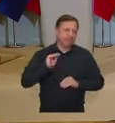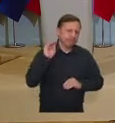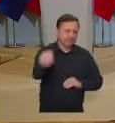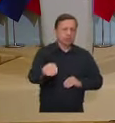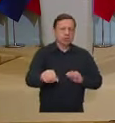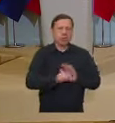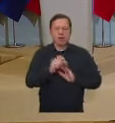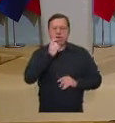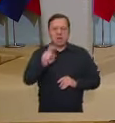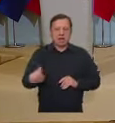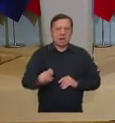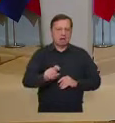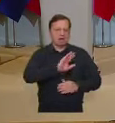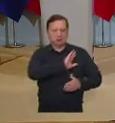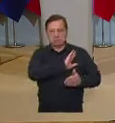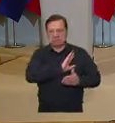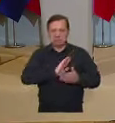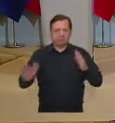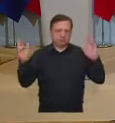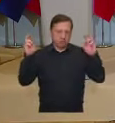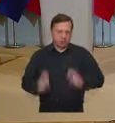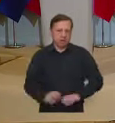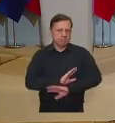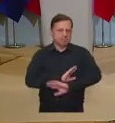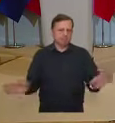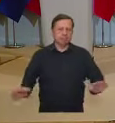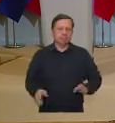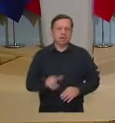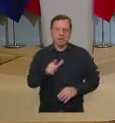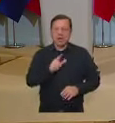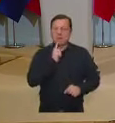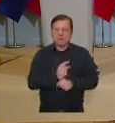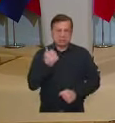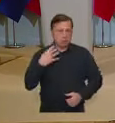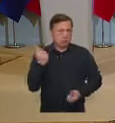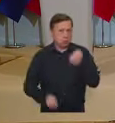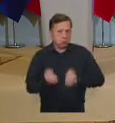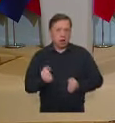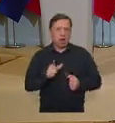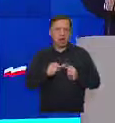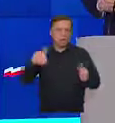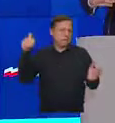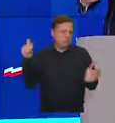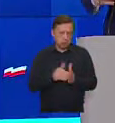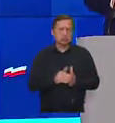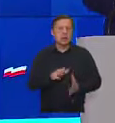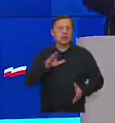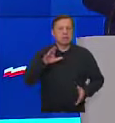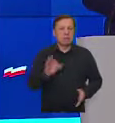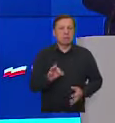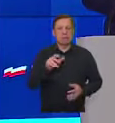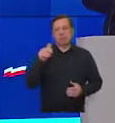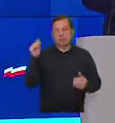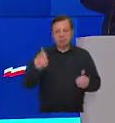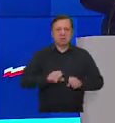świąt Wielkiej Nocy. To trudna decyzja, ale ważna, potrzebna decyzja, żeby nie doszło do